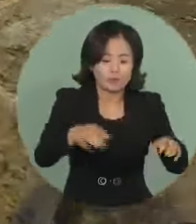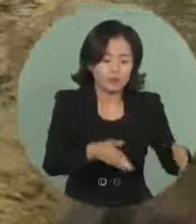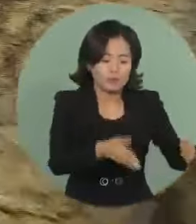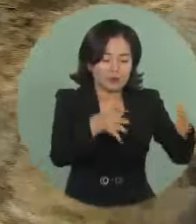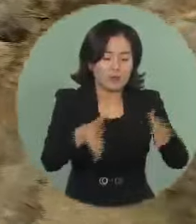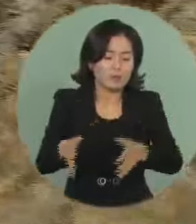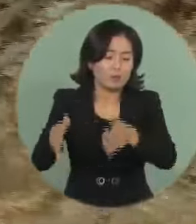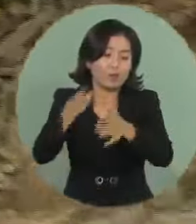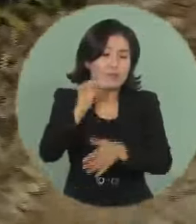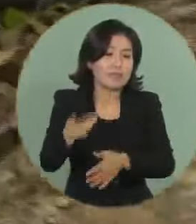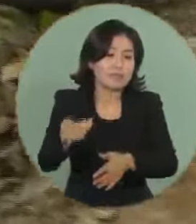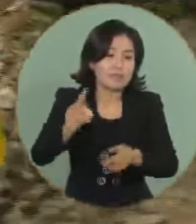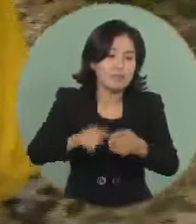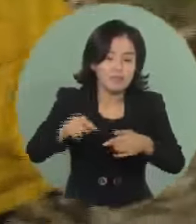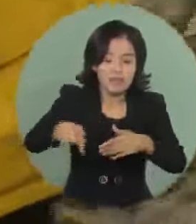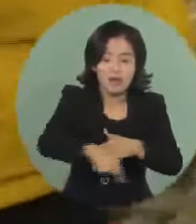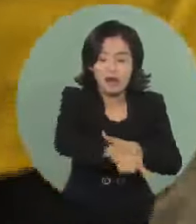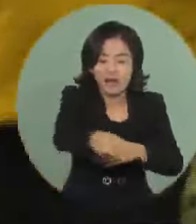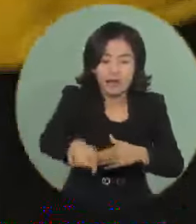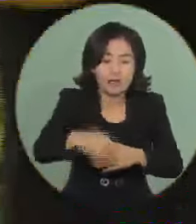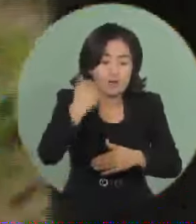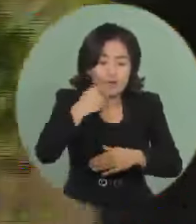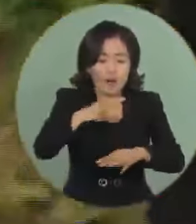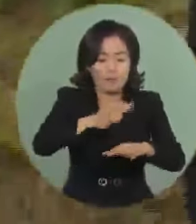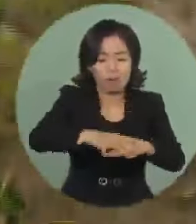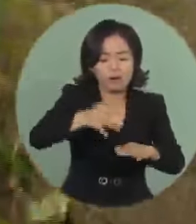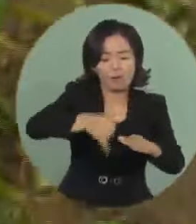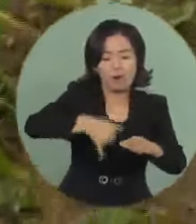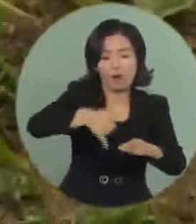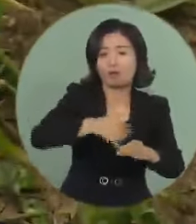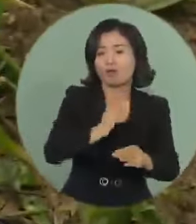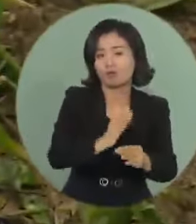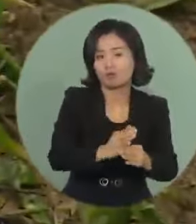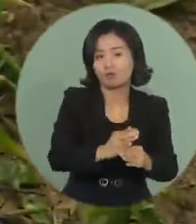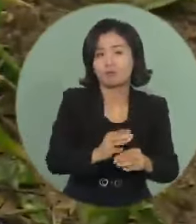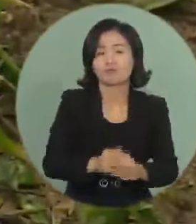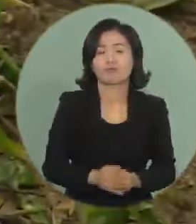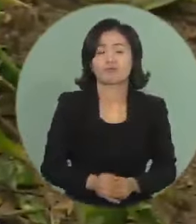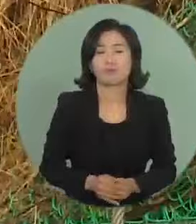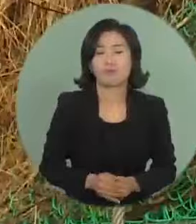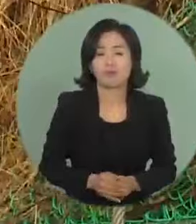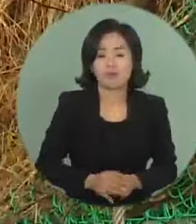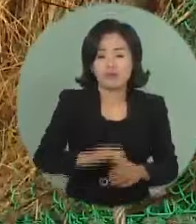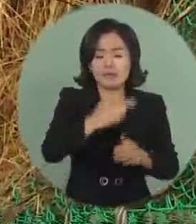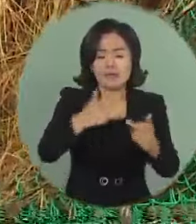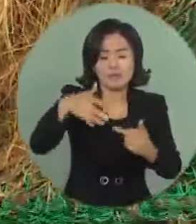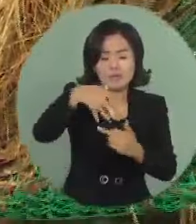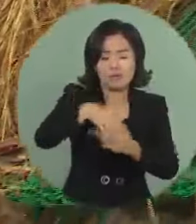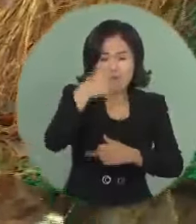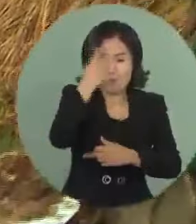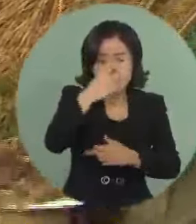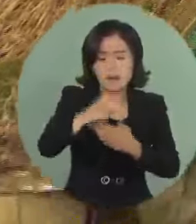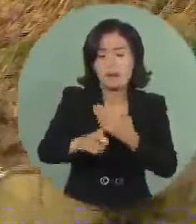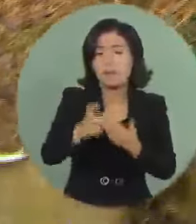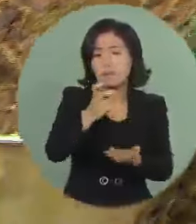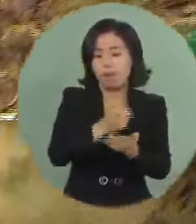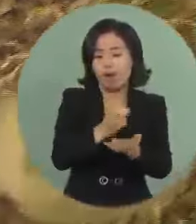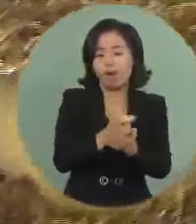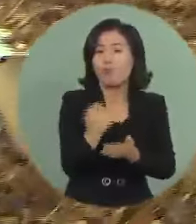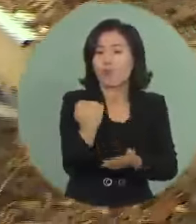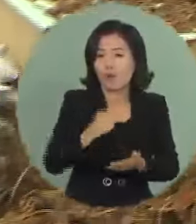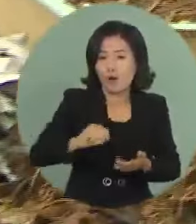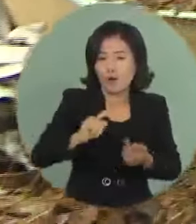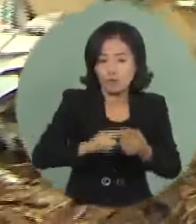설치되 있는데요이 아래에는 누군가 바트 경 해습니다 산지 관리법을 위반한 행위가